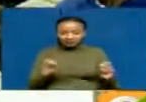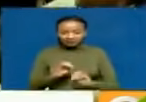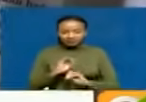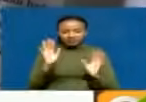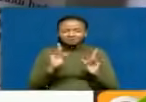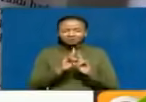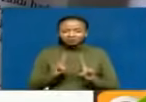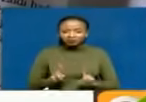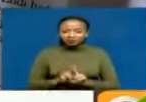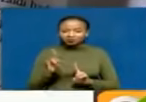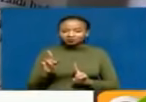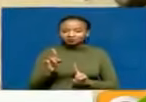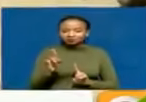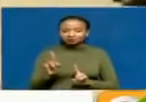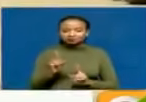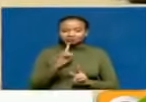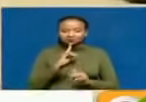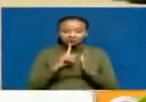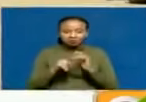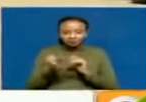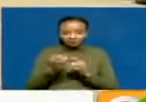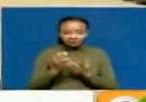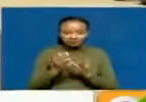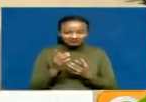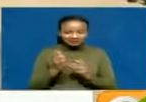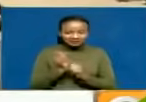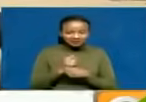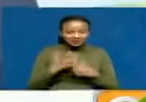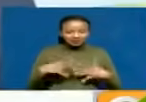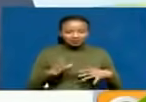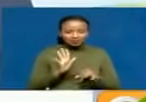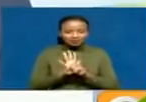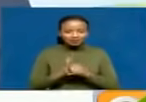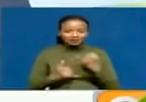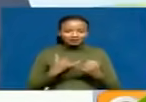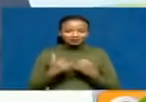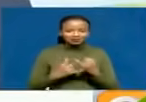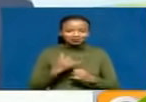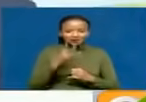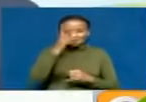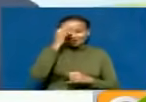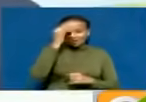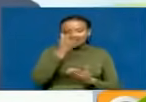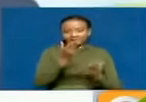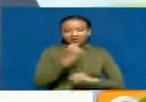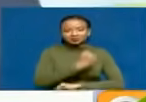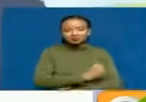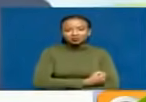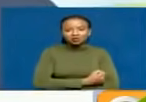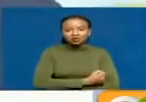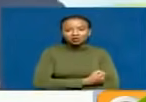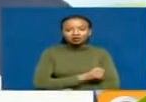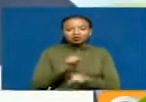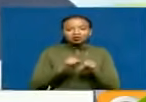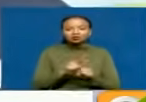hata hivyo anasema kuwa ni mfumo ambao umesababisha wanafunzi wengi kufurahia masomo yao shuleni. Why should an educated person go and say, you